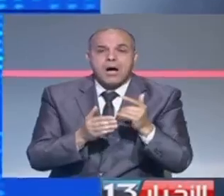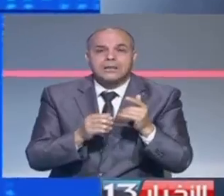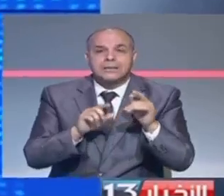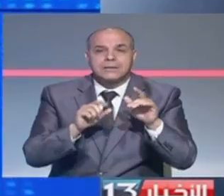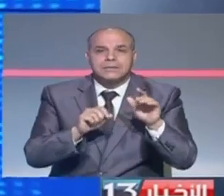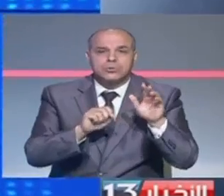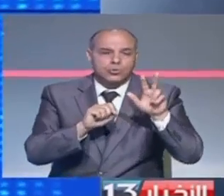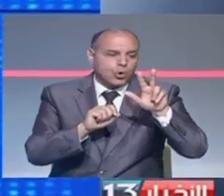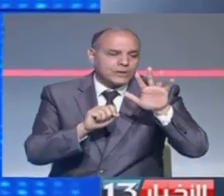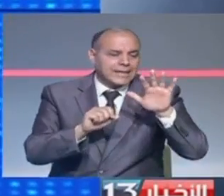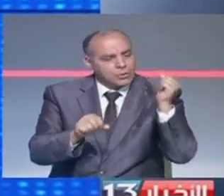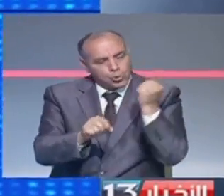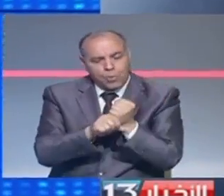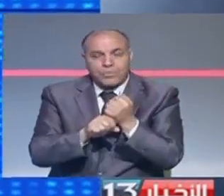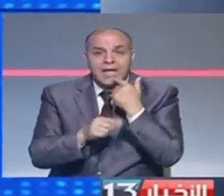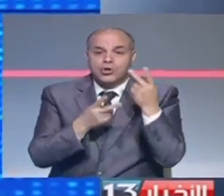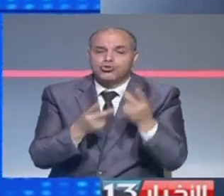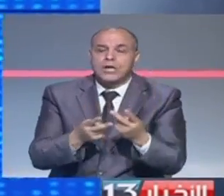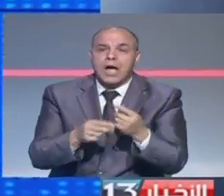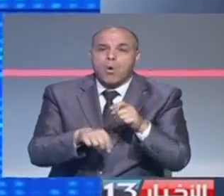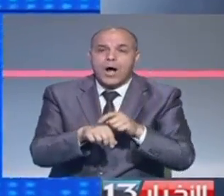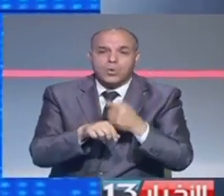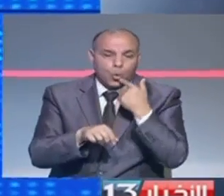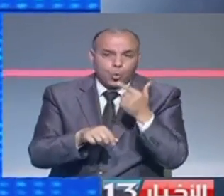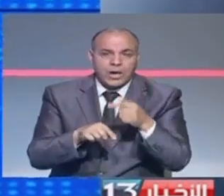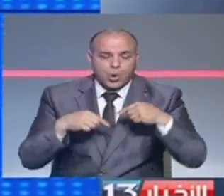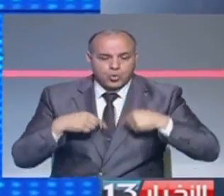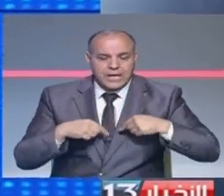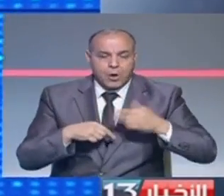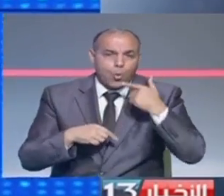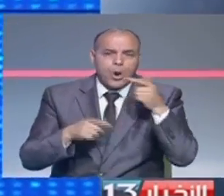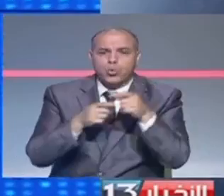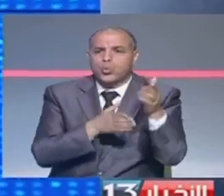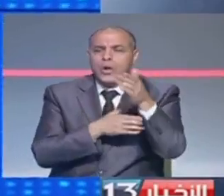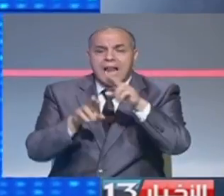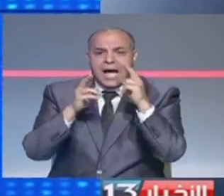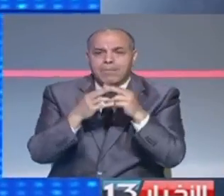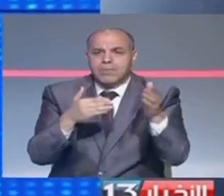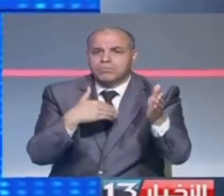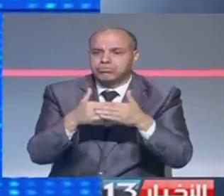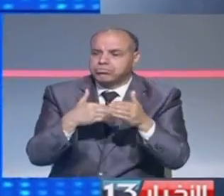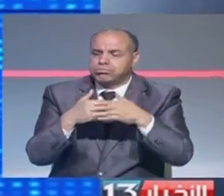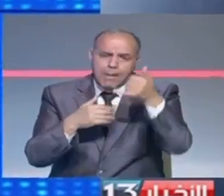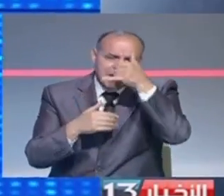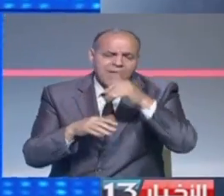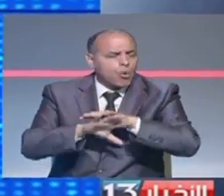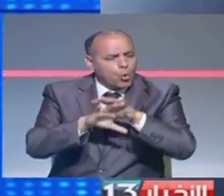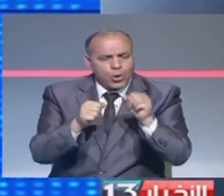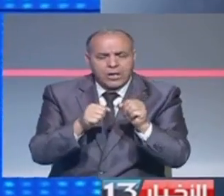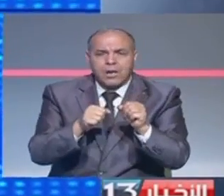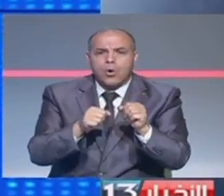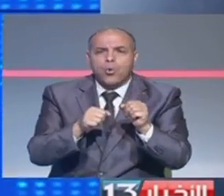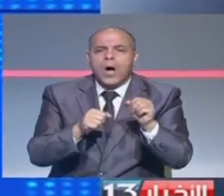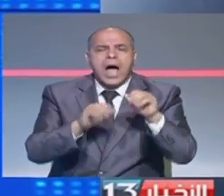سبعه وثلاثين عاما ياتي في وقت قررت فيه حكومات ودول العالم غلق ابواب المتاحف والمواقع